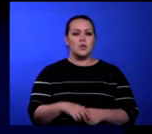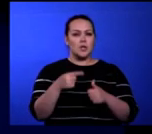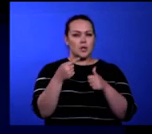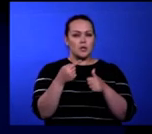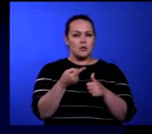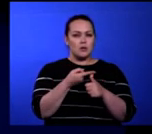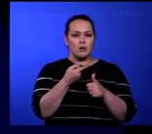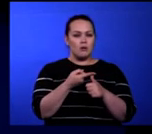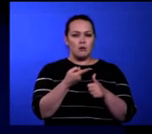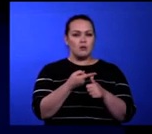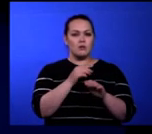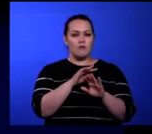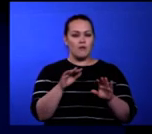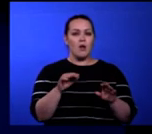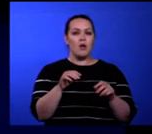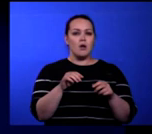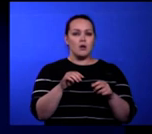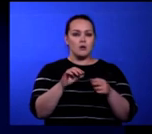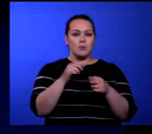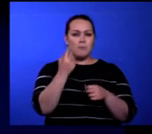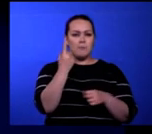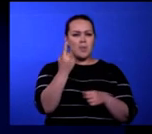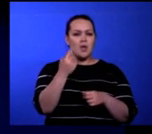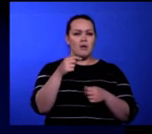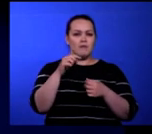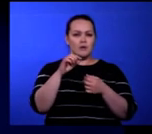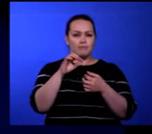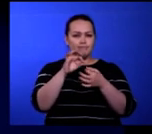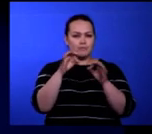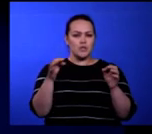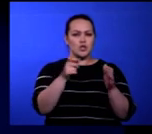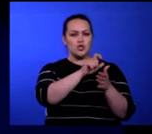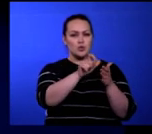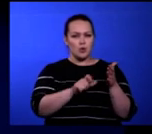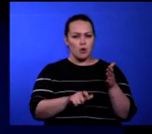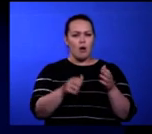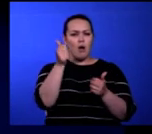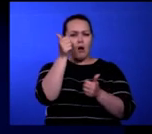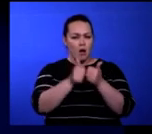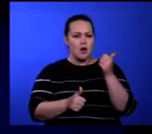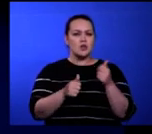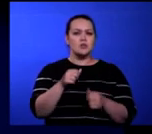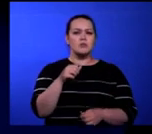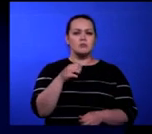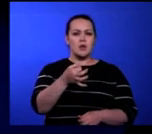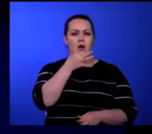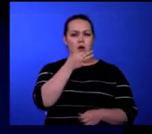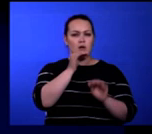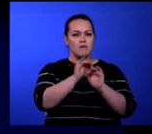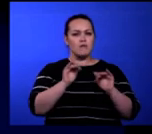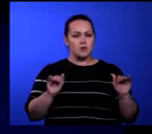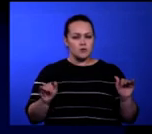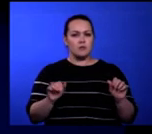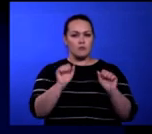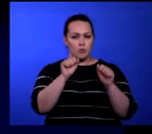начиная читать первые строки его стихов, каждый из вас с раннего детства без труда